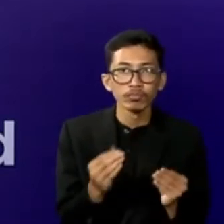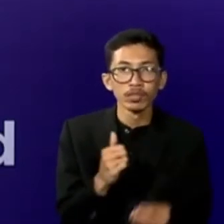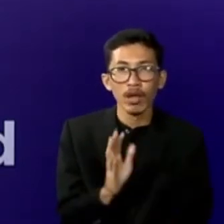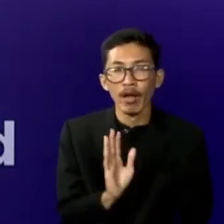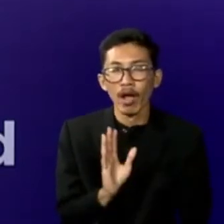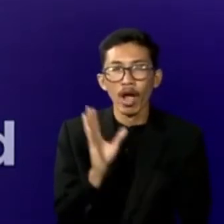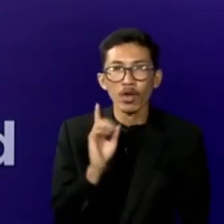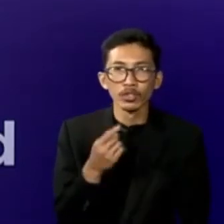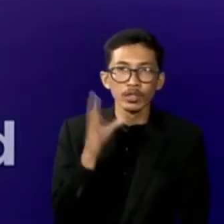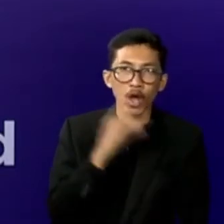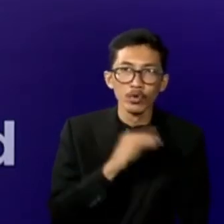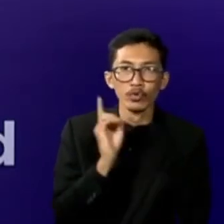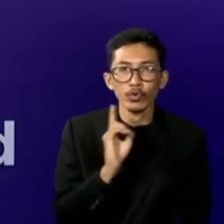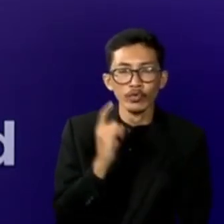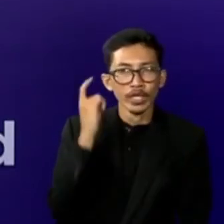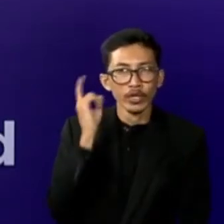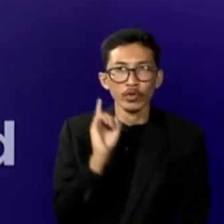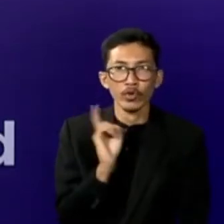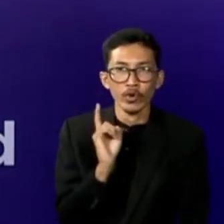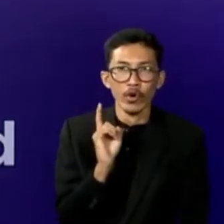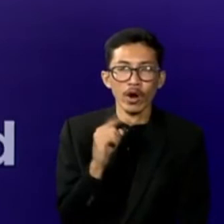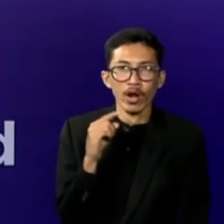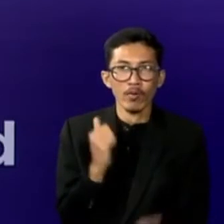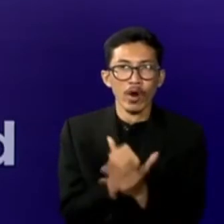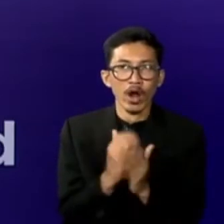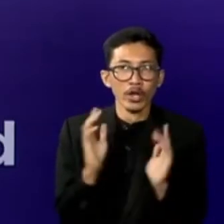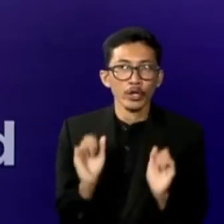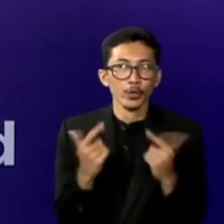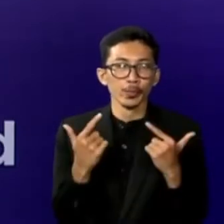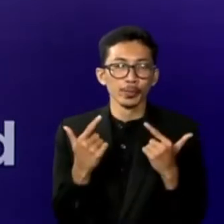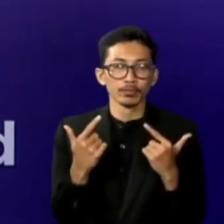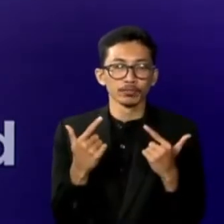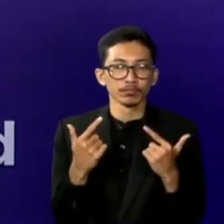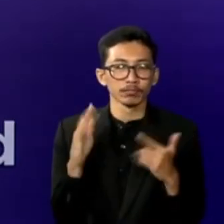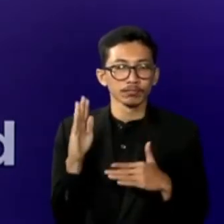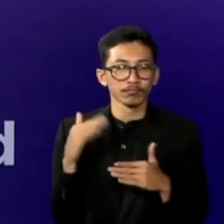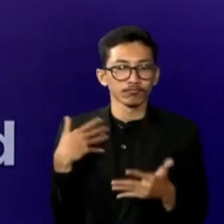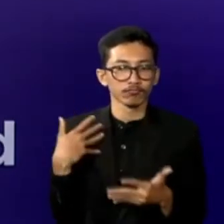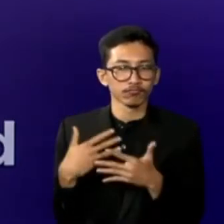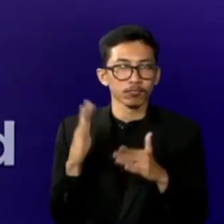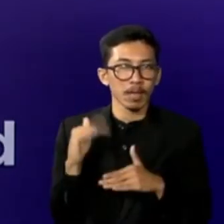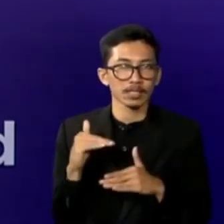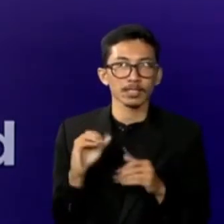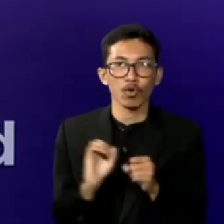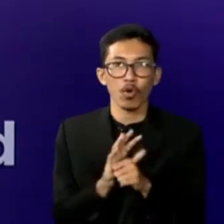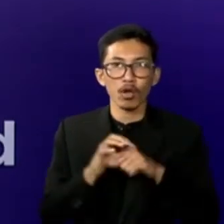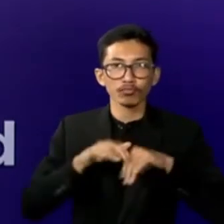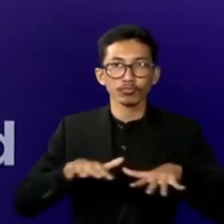tapi kita harus mulai mulai berpikir bahwa hidup bersama kofit artinya